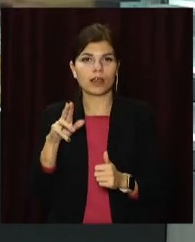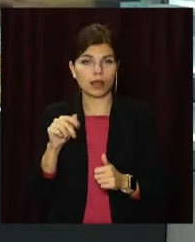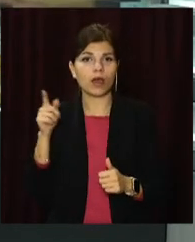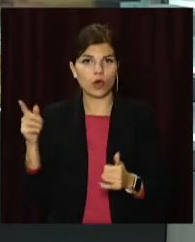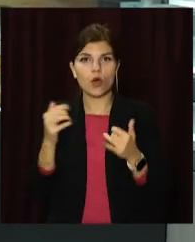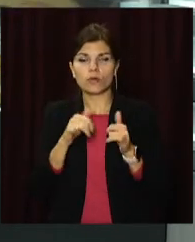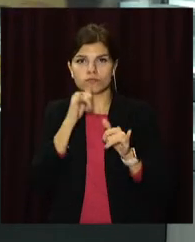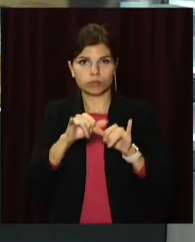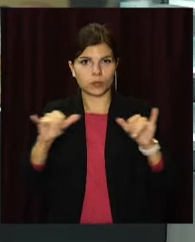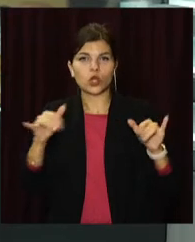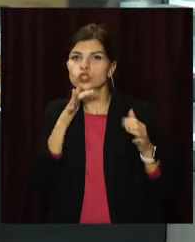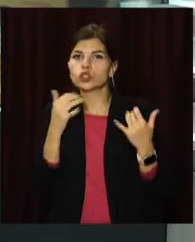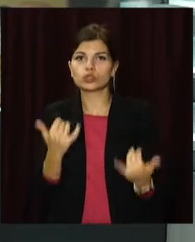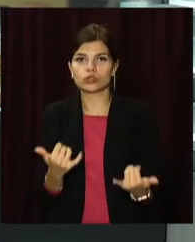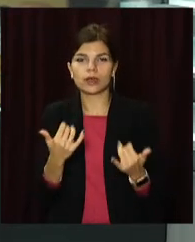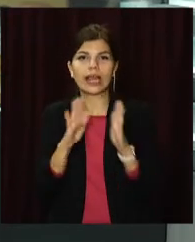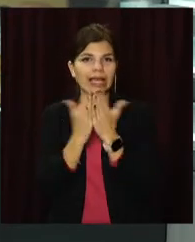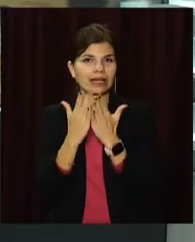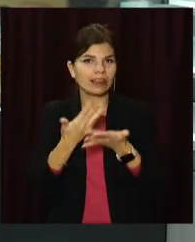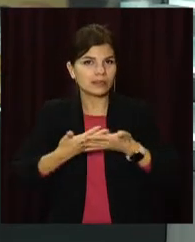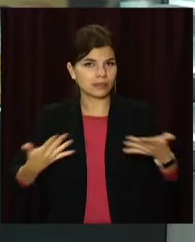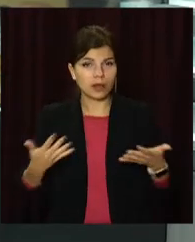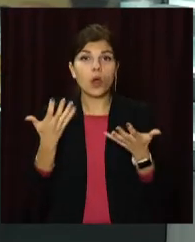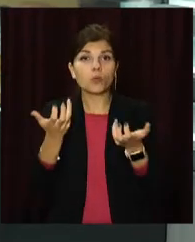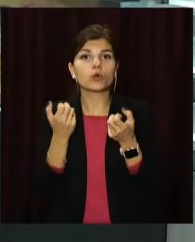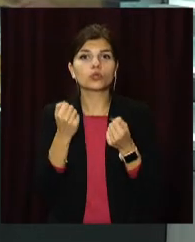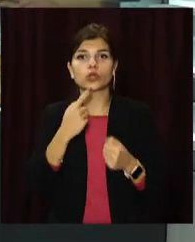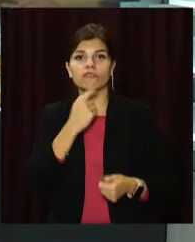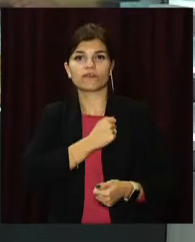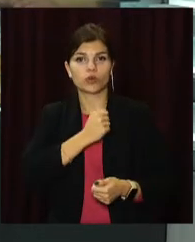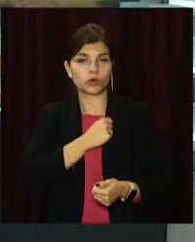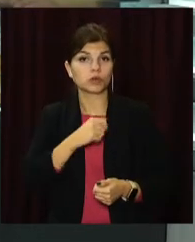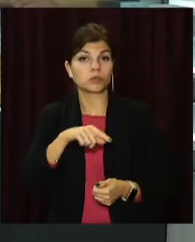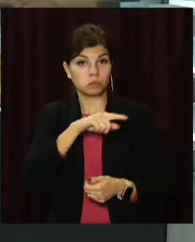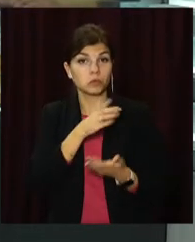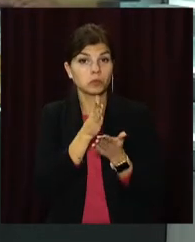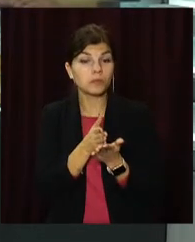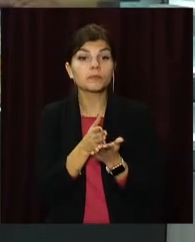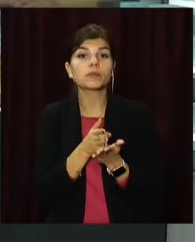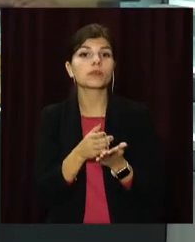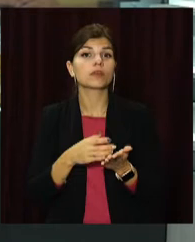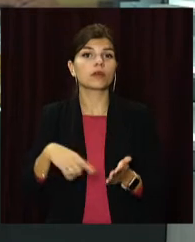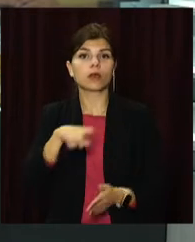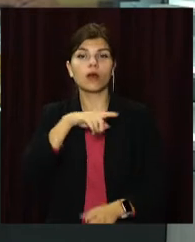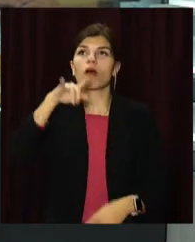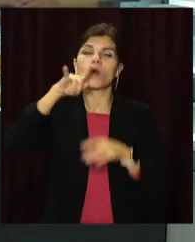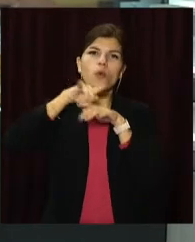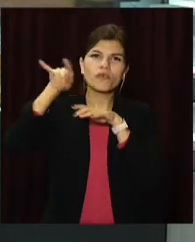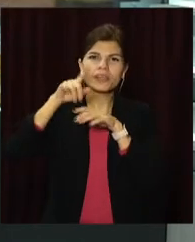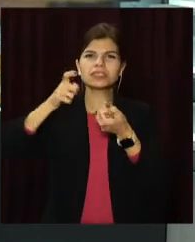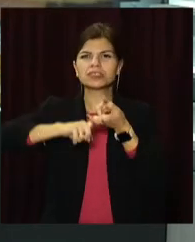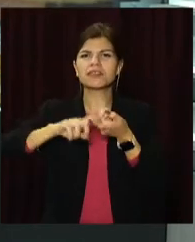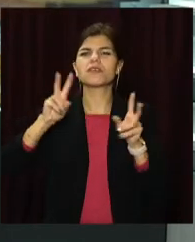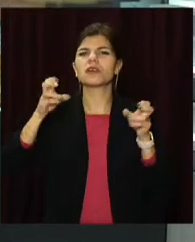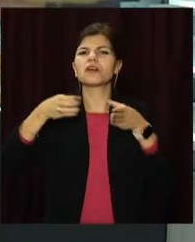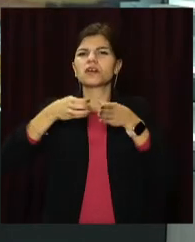поповнилися сучасною українською прозою. Нові примірники отримали солдати строкової служби, оперативного та повітряного командування «Схід»,